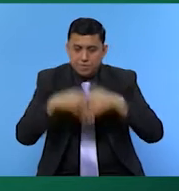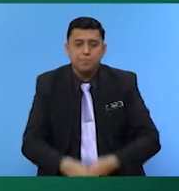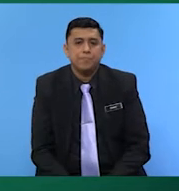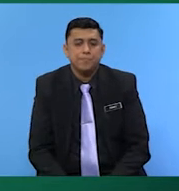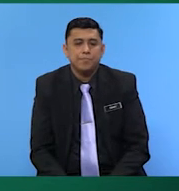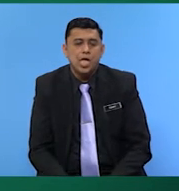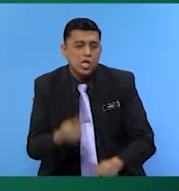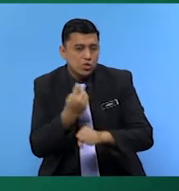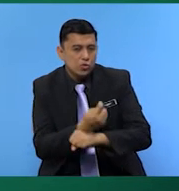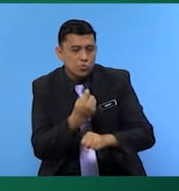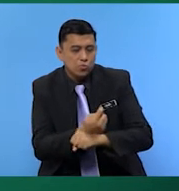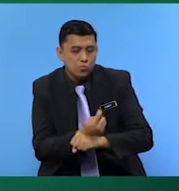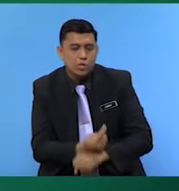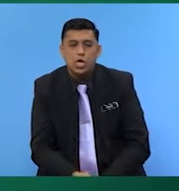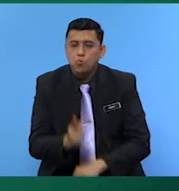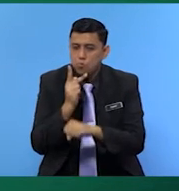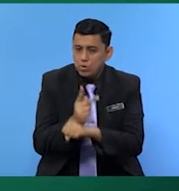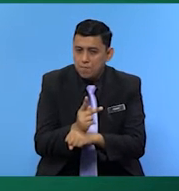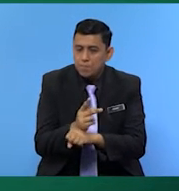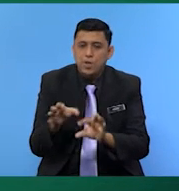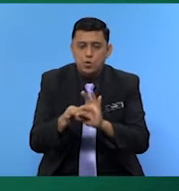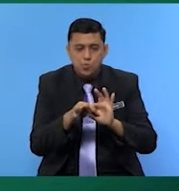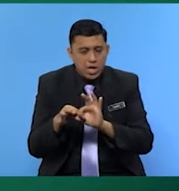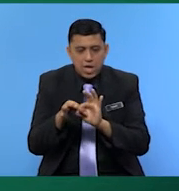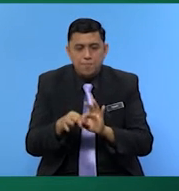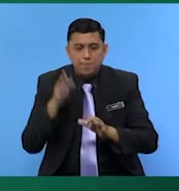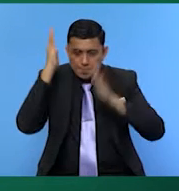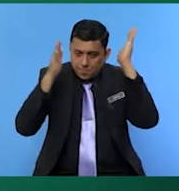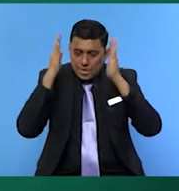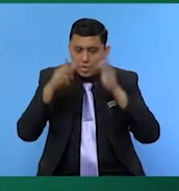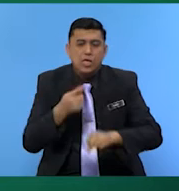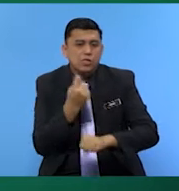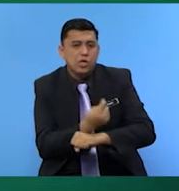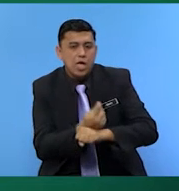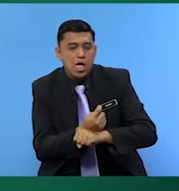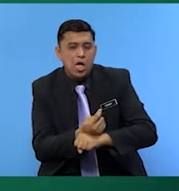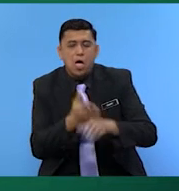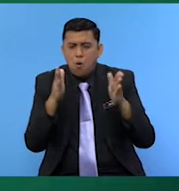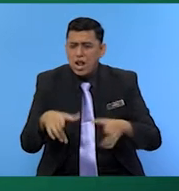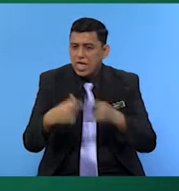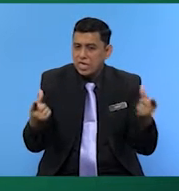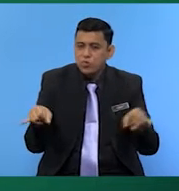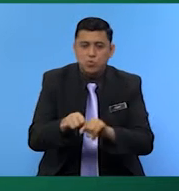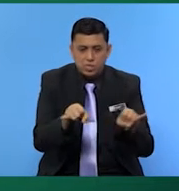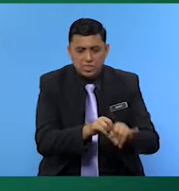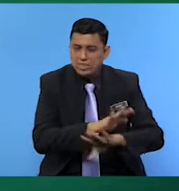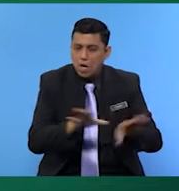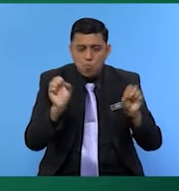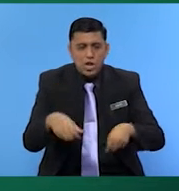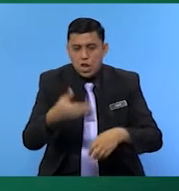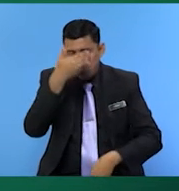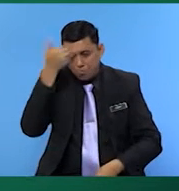memainkan peranan yang penting dalam mengukuhkan perpaduan di Malaysia. Namun, peranan pihak lain juga tidak boleh dilupakan.